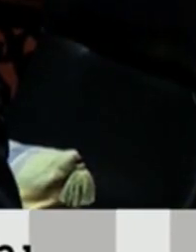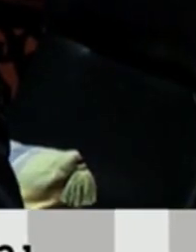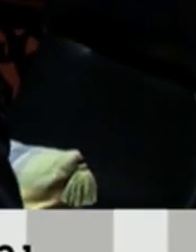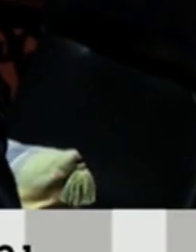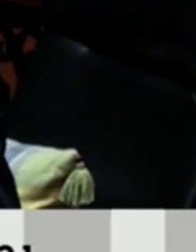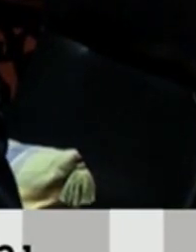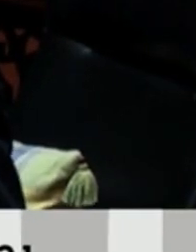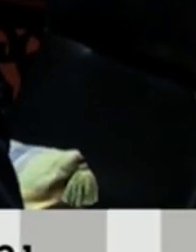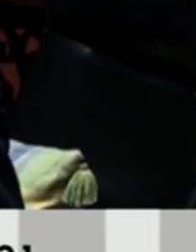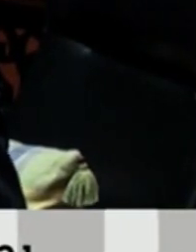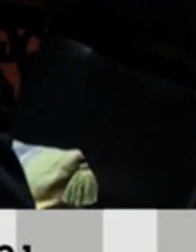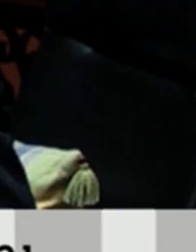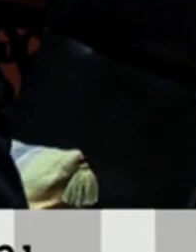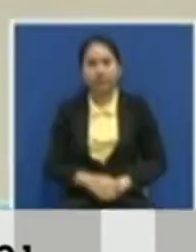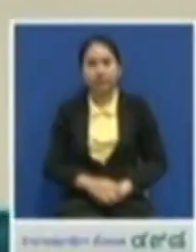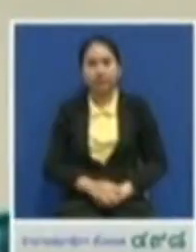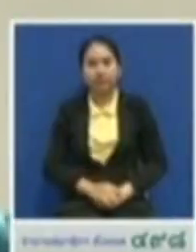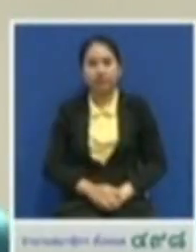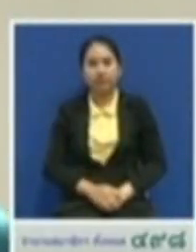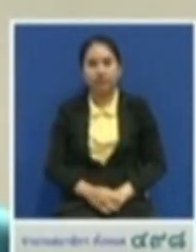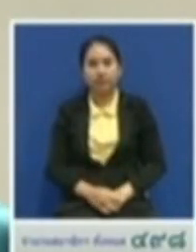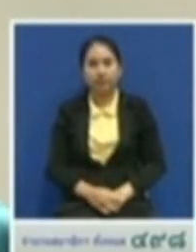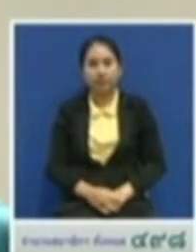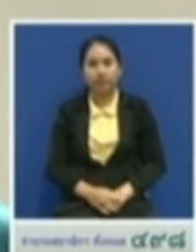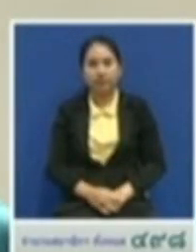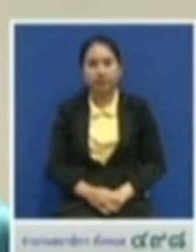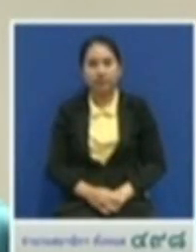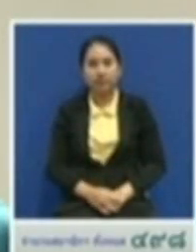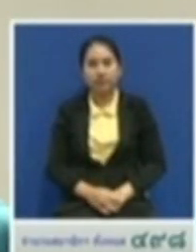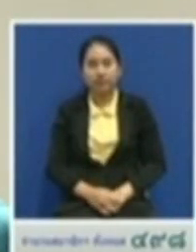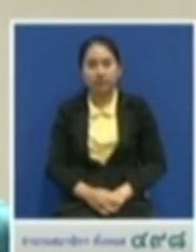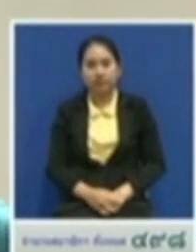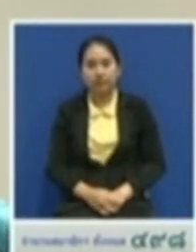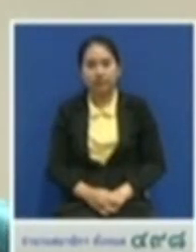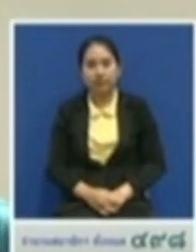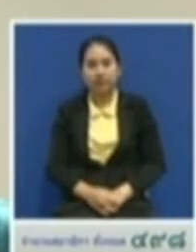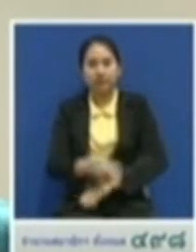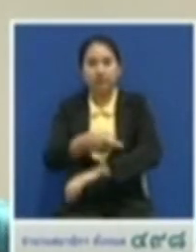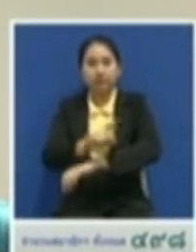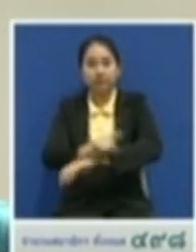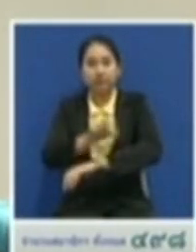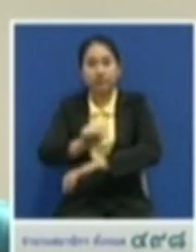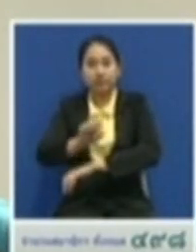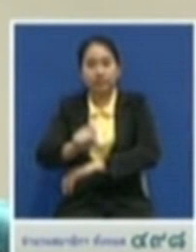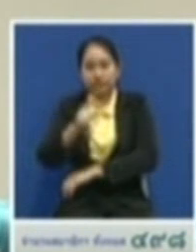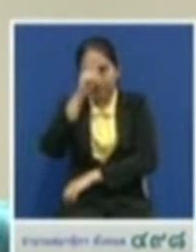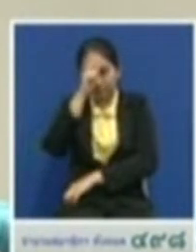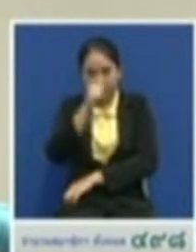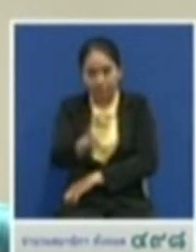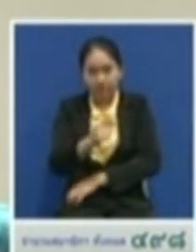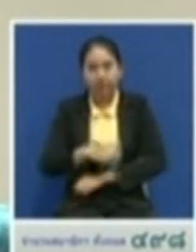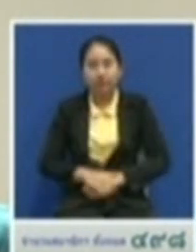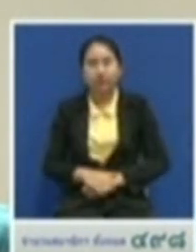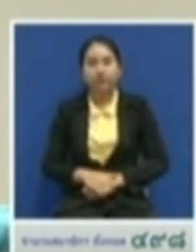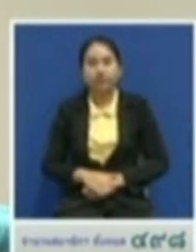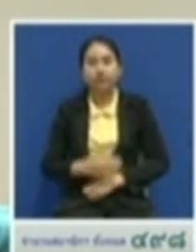ใช่ไหมเขาคิดว่าการโจมตีอนาคตใหม่แต่งตัวไม่เรียบร้อยอะไรแต่งตัวแบบแต่งผ้าไทยหรือว่าแต่งตัวแบบอะไ